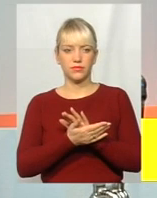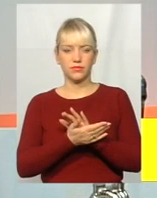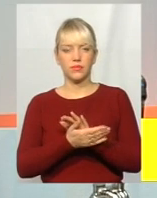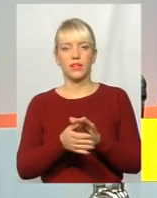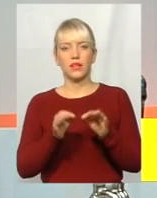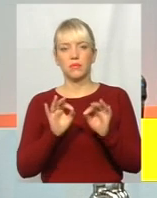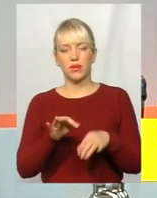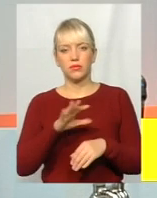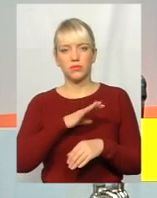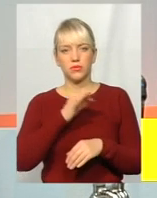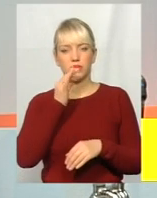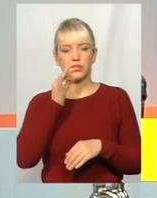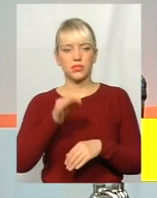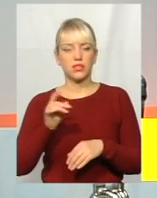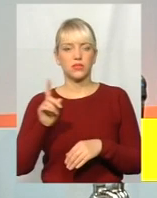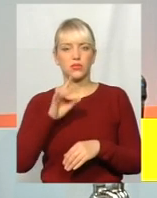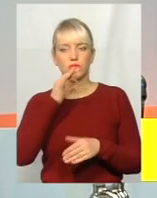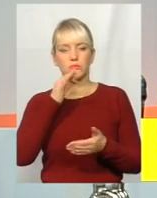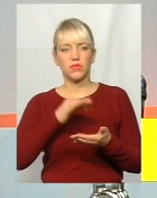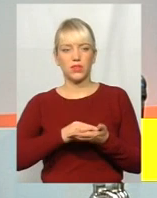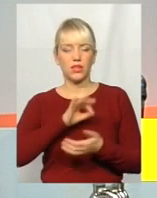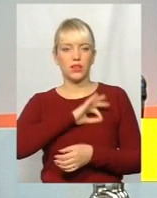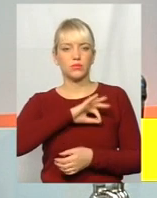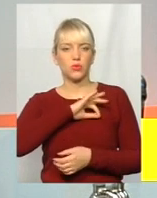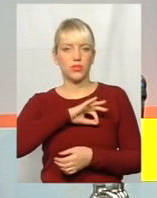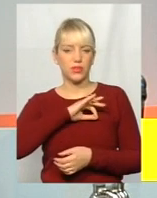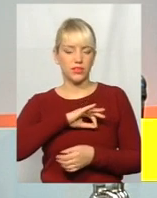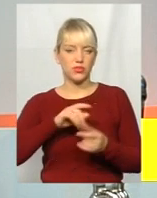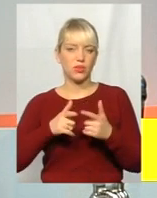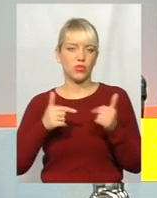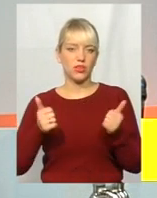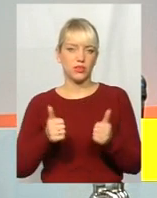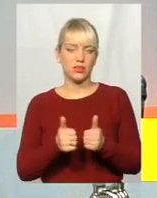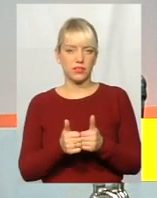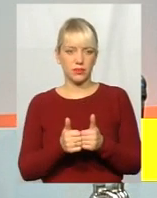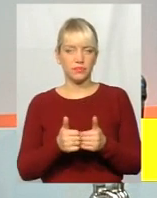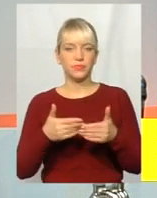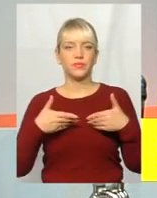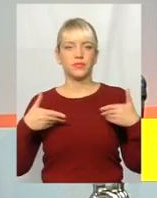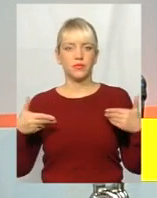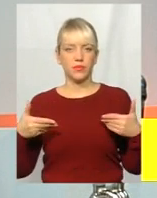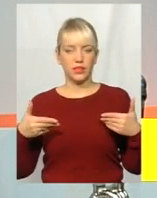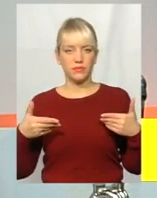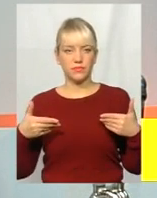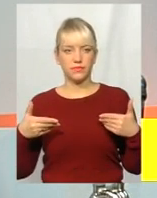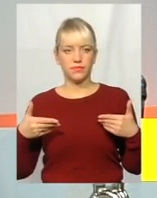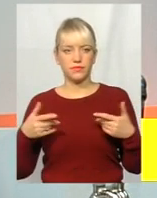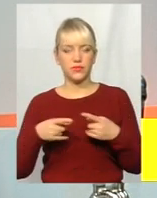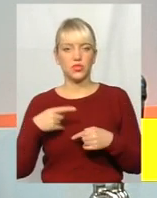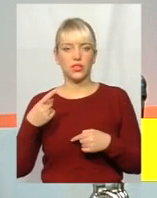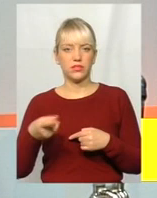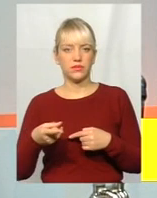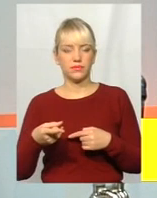правильно було сказано, що відповідає експлуатуюча організація. Ми, знову ж таки, через...